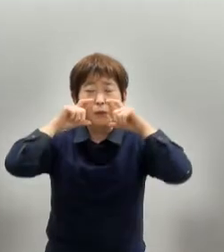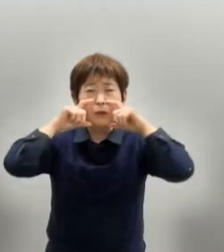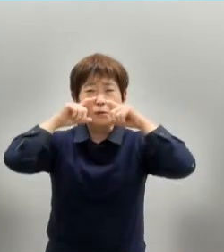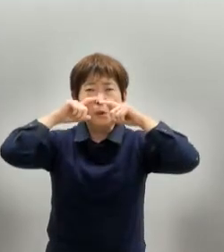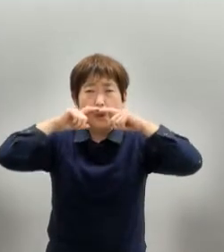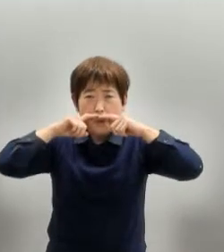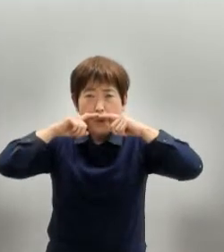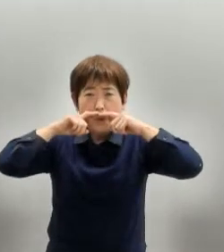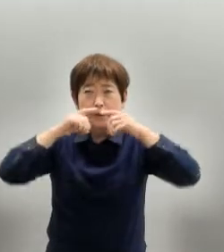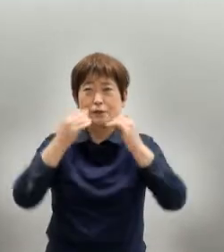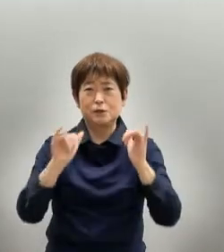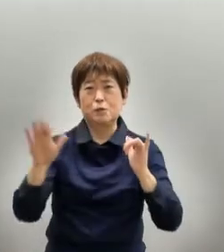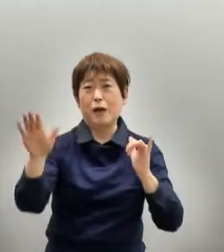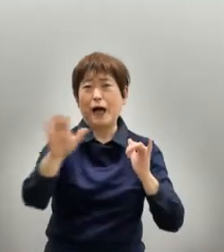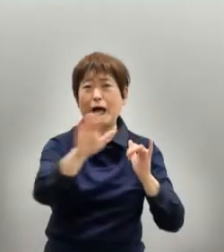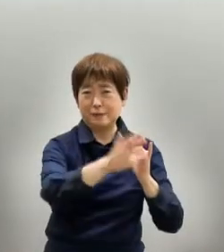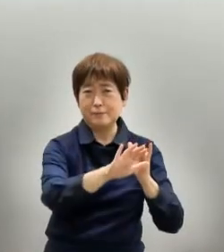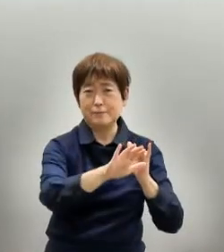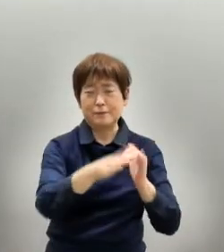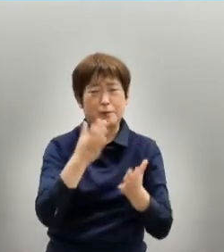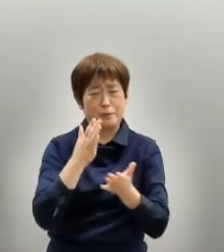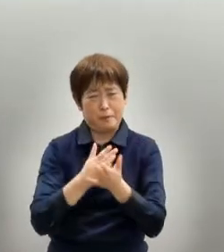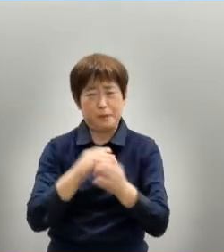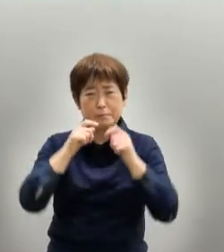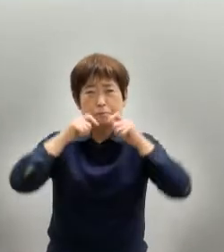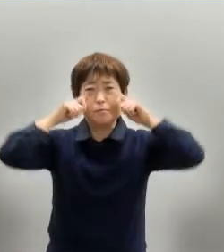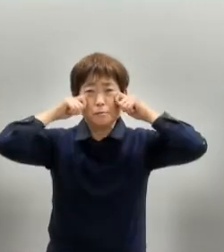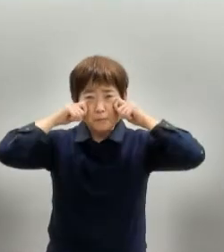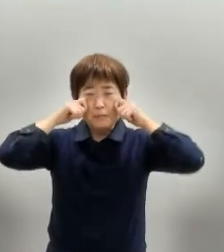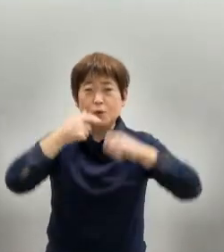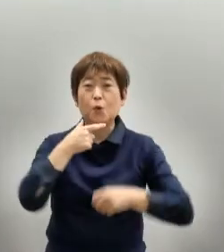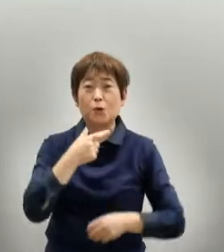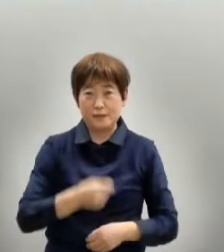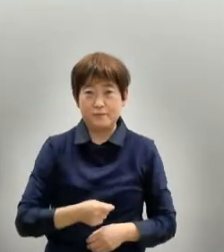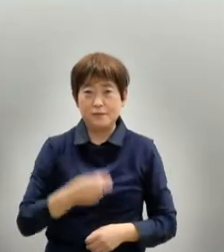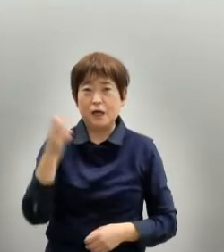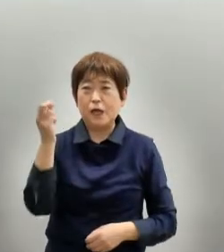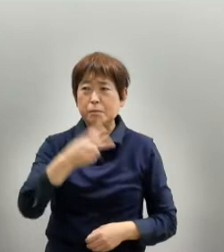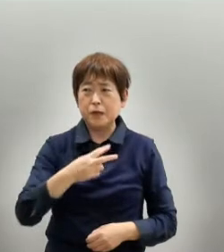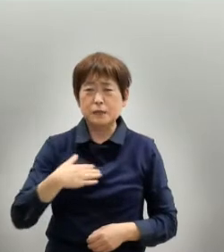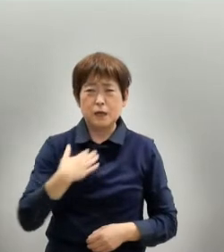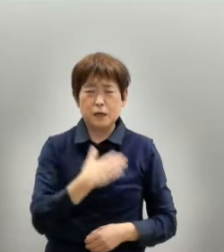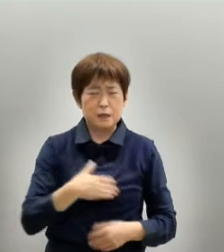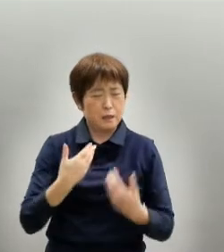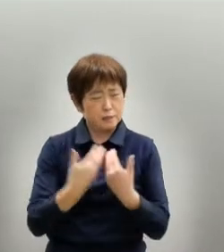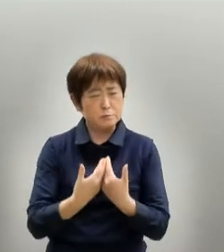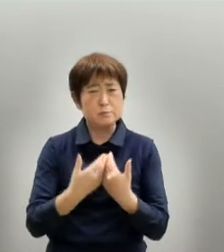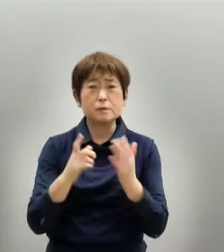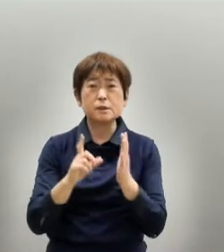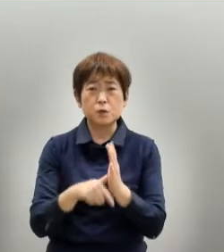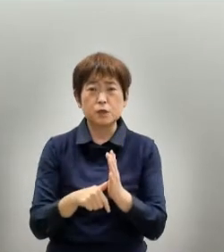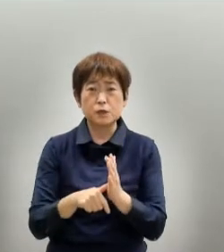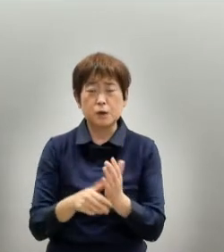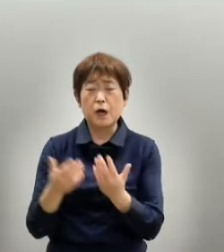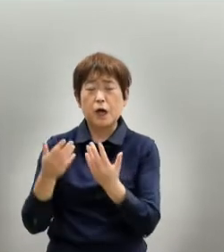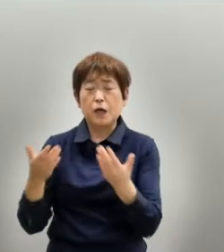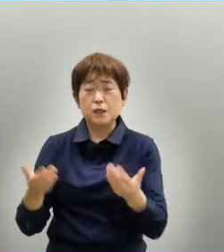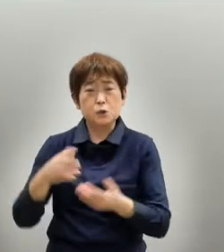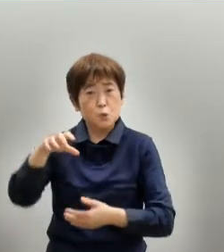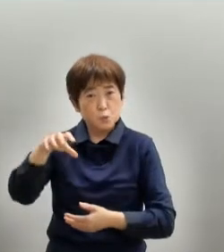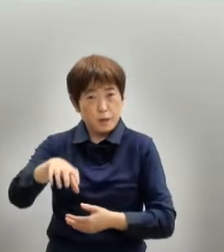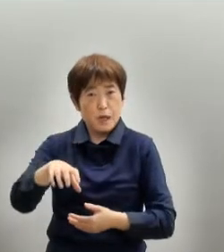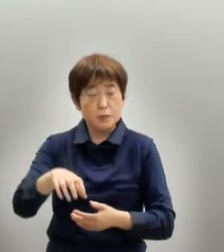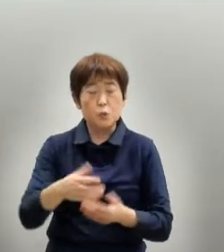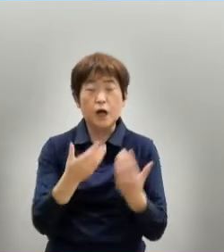こう距離なんかを示すような手で示されております。また症状がある場合には登校出勤を控えて早めの受診をということ